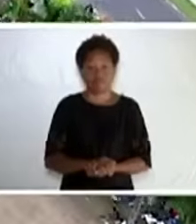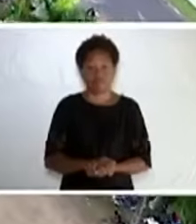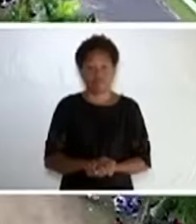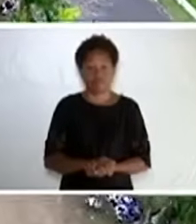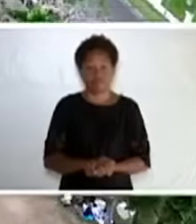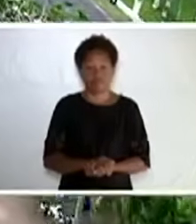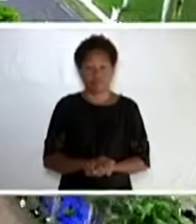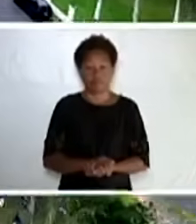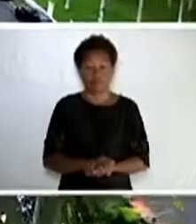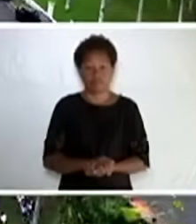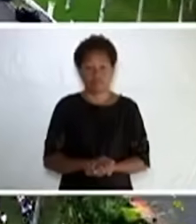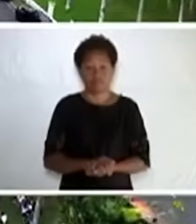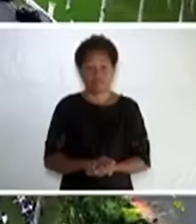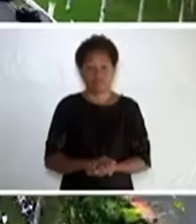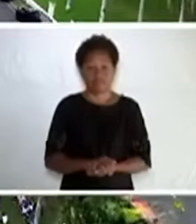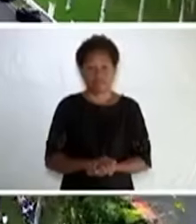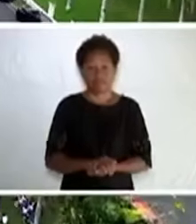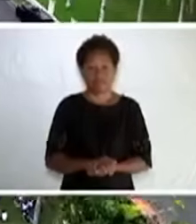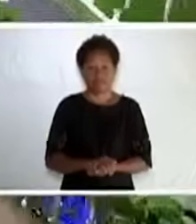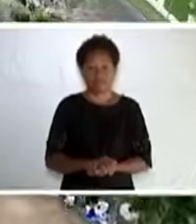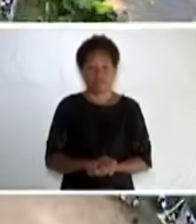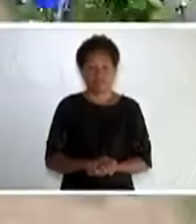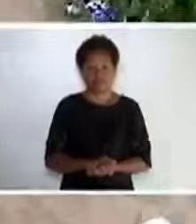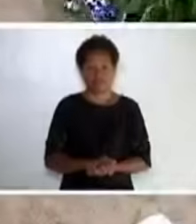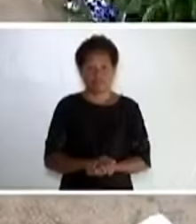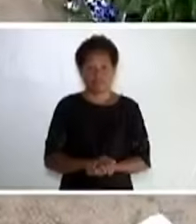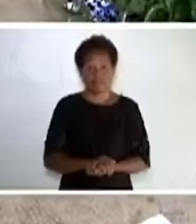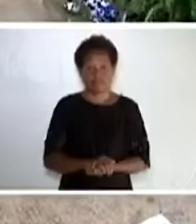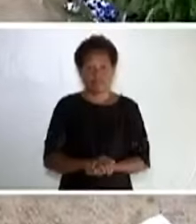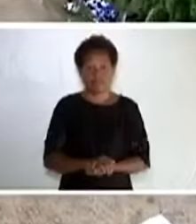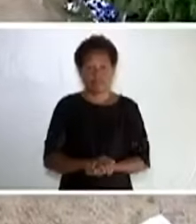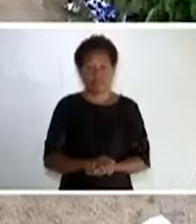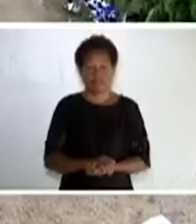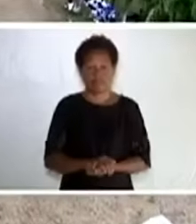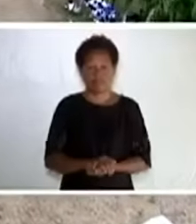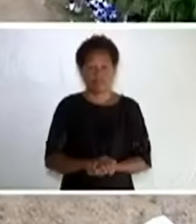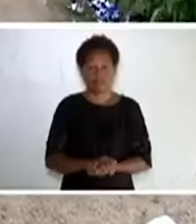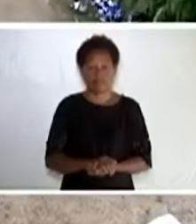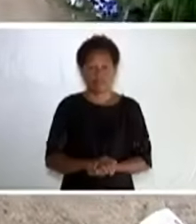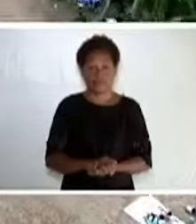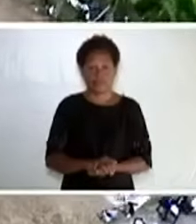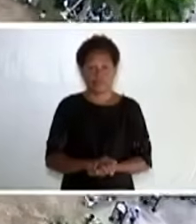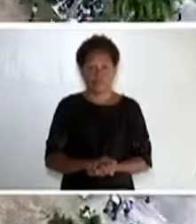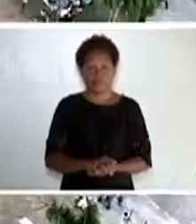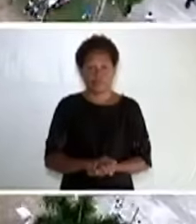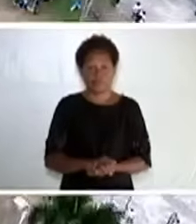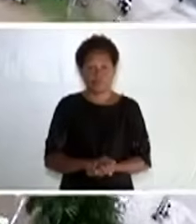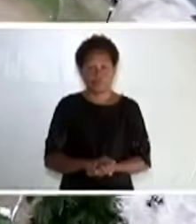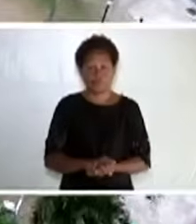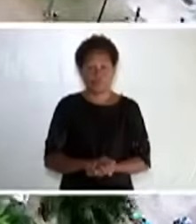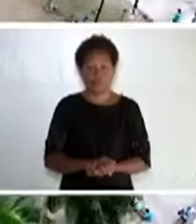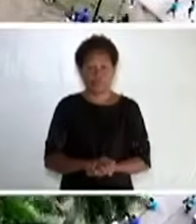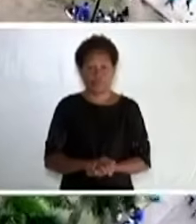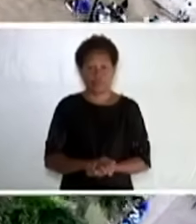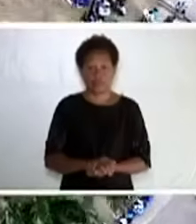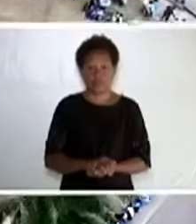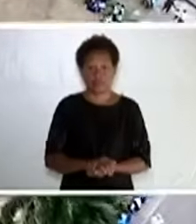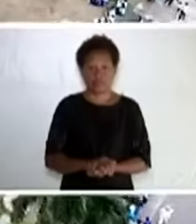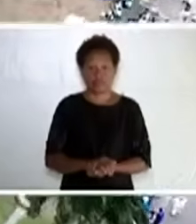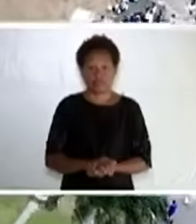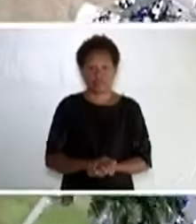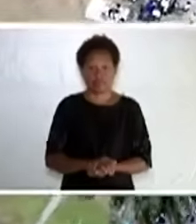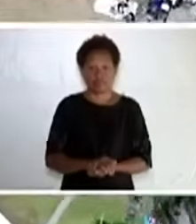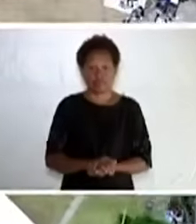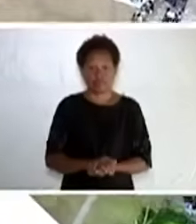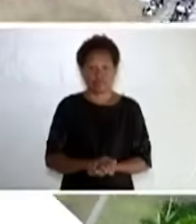अलावा जो बाहर के मुल्कों में यानी कि अमन कायम रखने के लिए वहाँ पर अपनी सेवाएं प्रदान कर रहे हैं हमारे फिजी